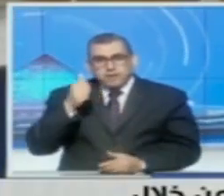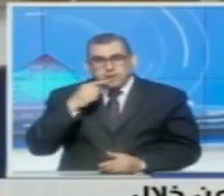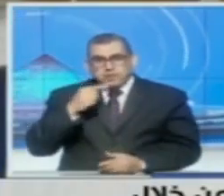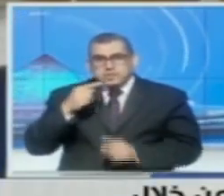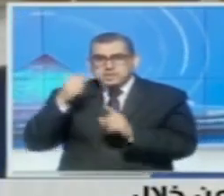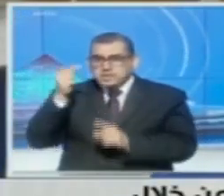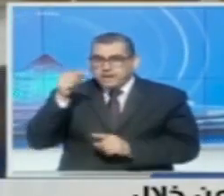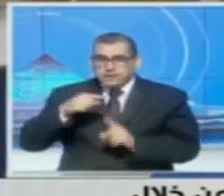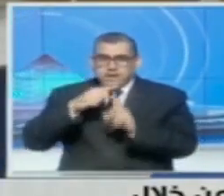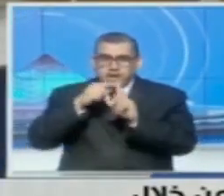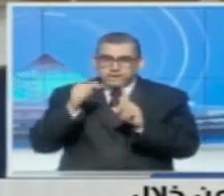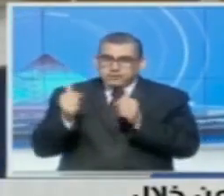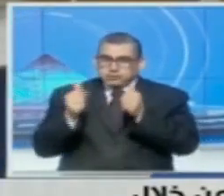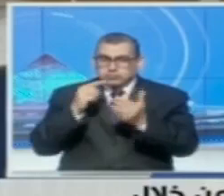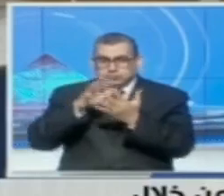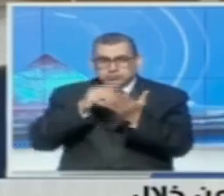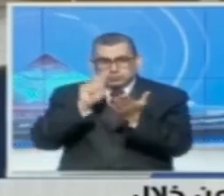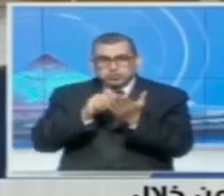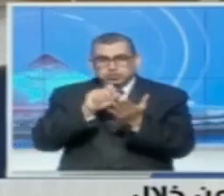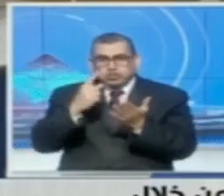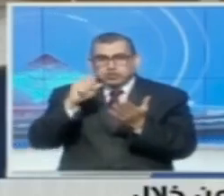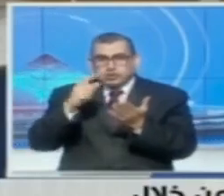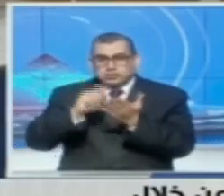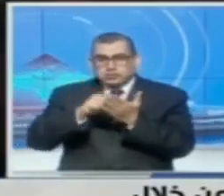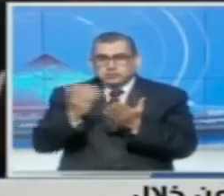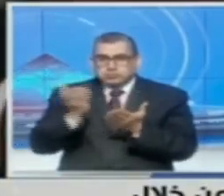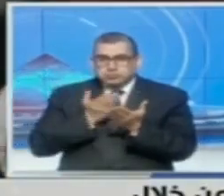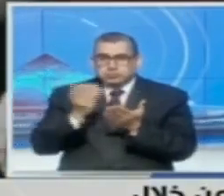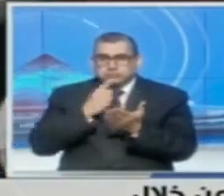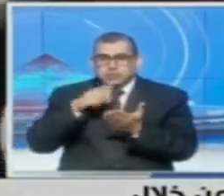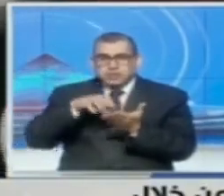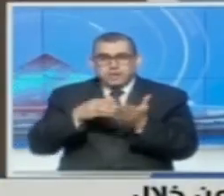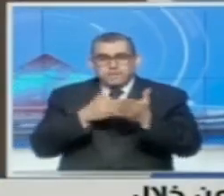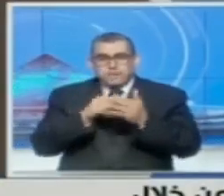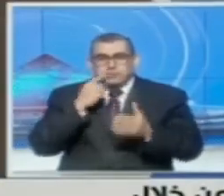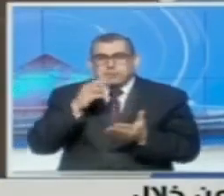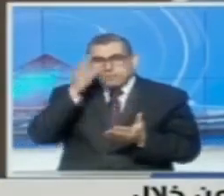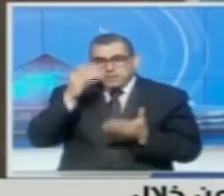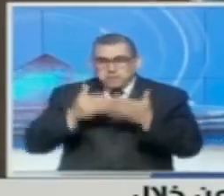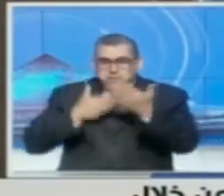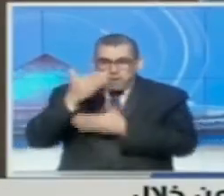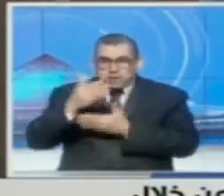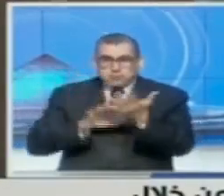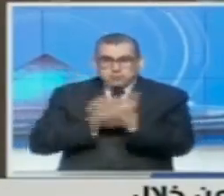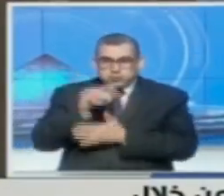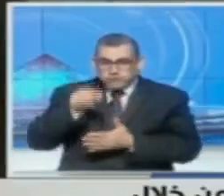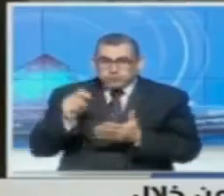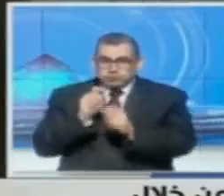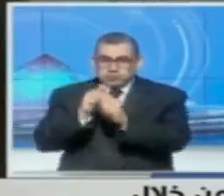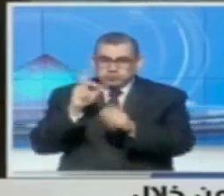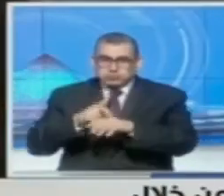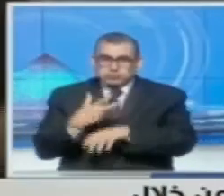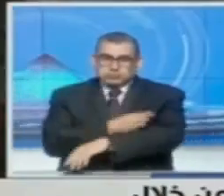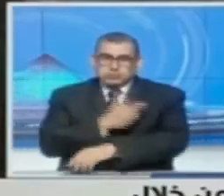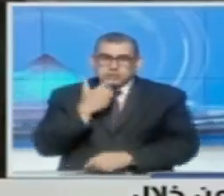سلبية، ده بيكتف في تقييم شهري بيقدم أصلا للإدارة علشان لو في أي مشاكل بنتلافاها. بكل